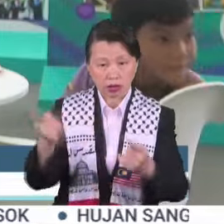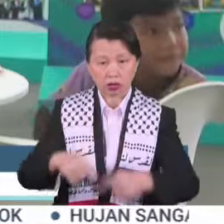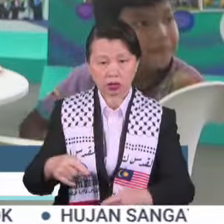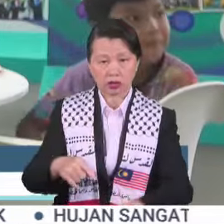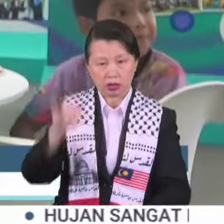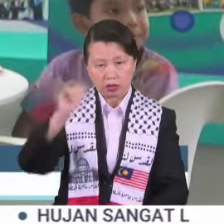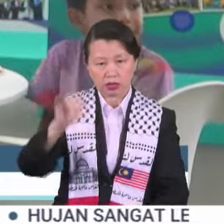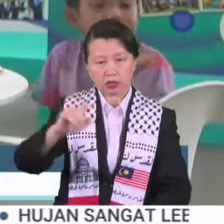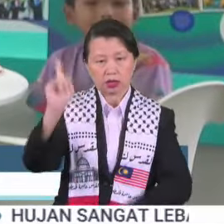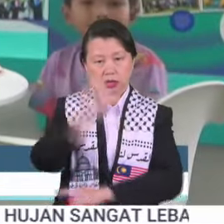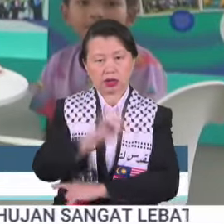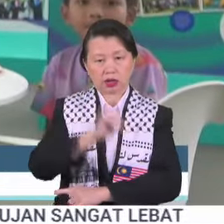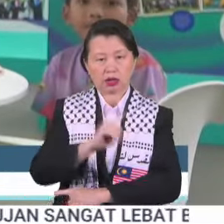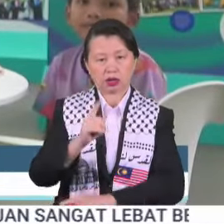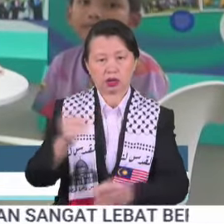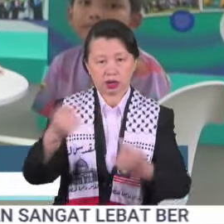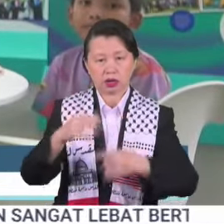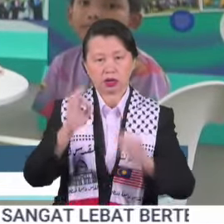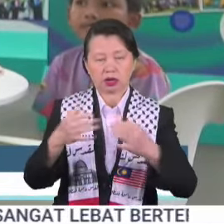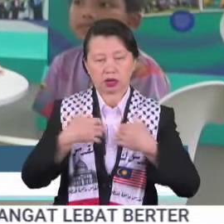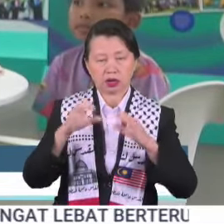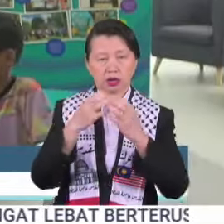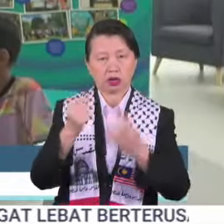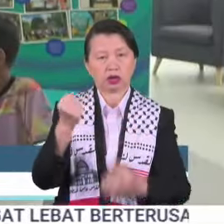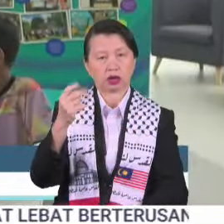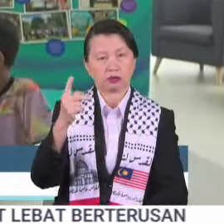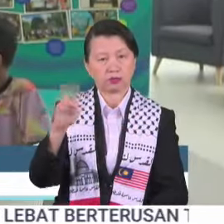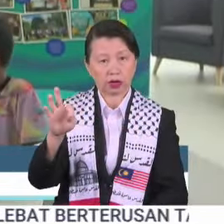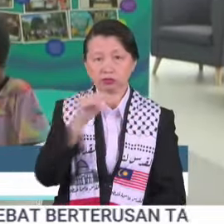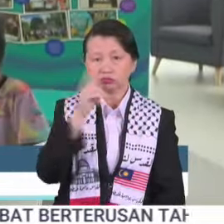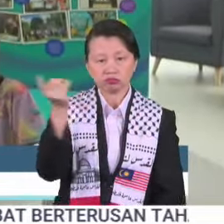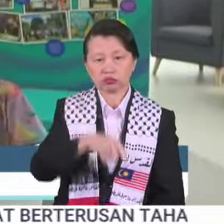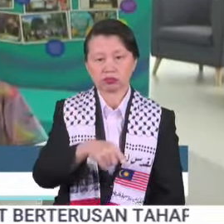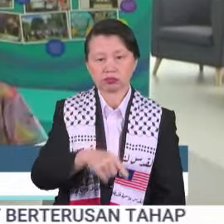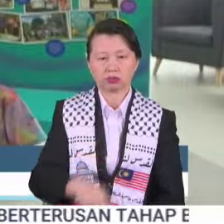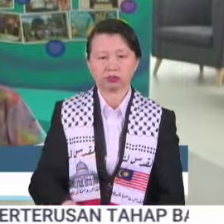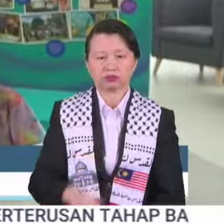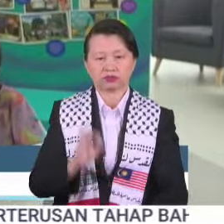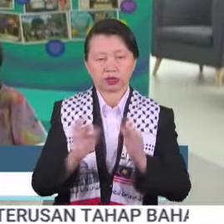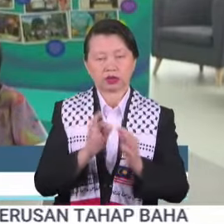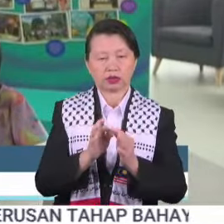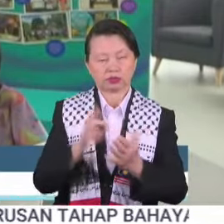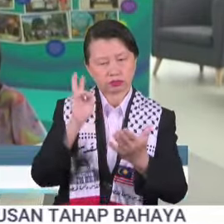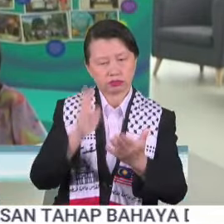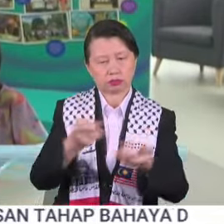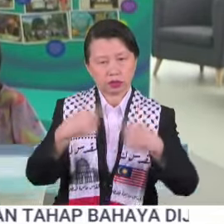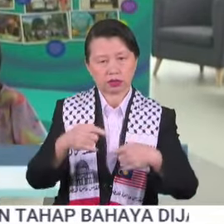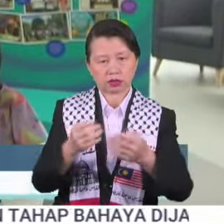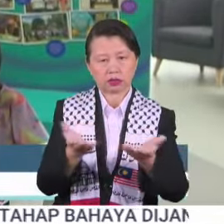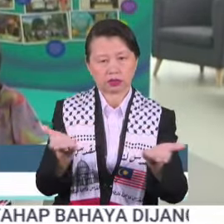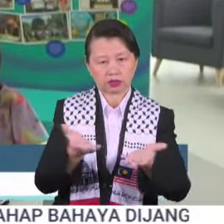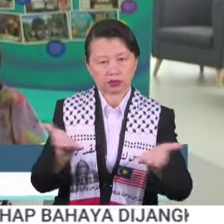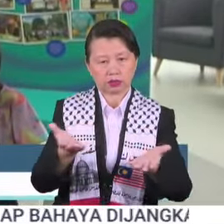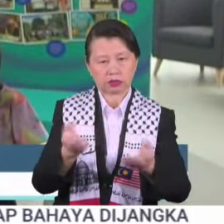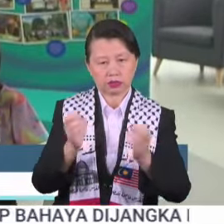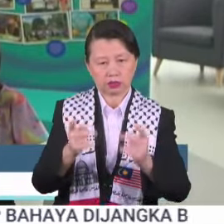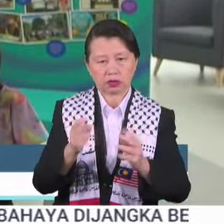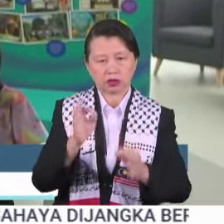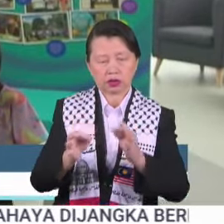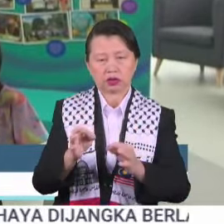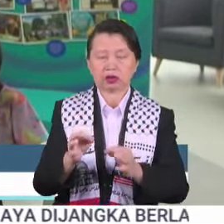mari harii Kalau ada kafar tak Mari sebab kalau kita baca sini macam la tapi kalau kita